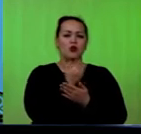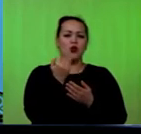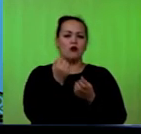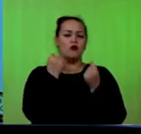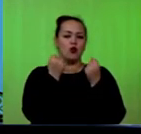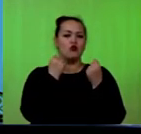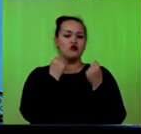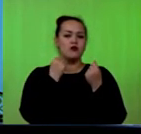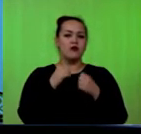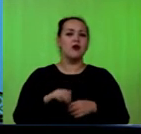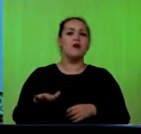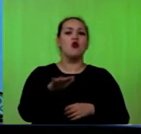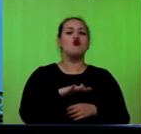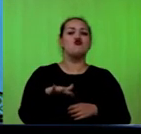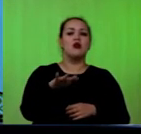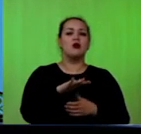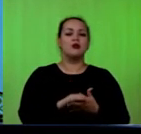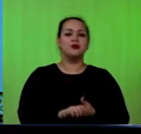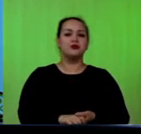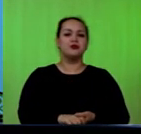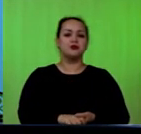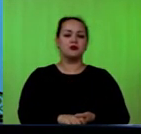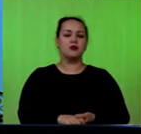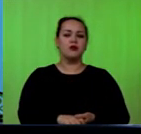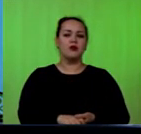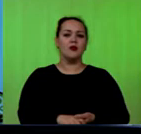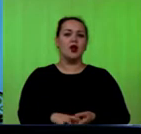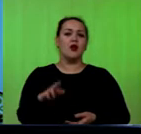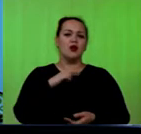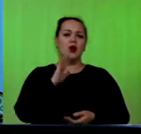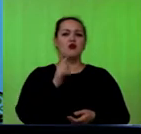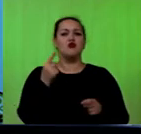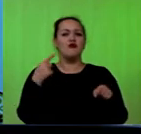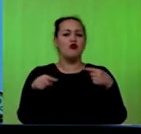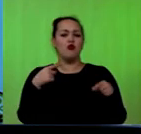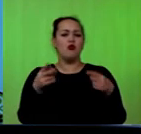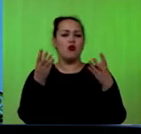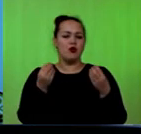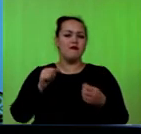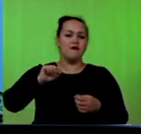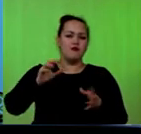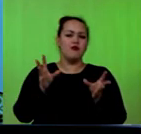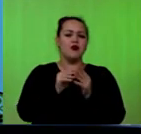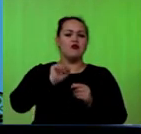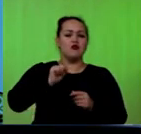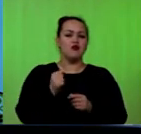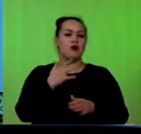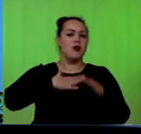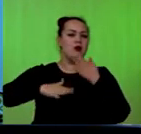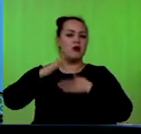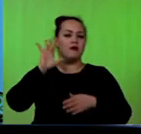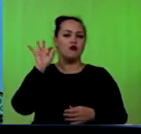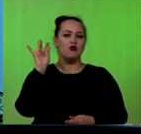площадку теперь я здесь друзьями буду футбол играть обрадовался он